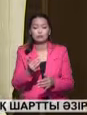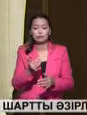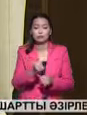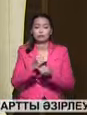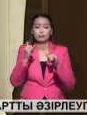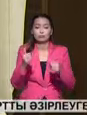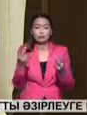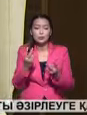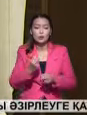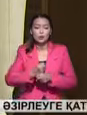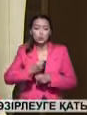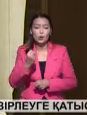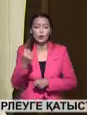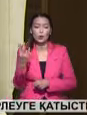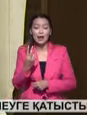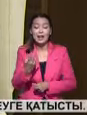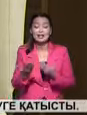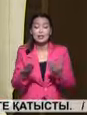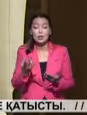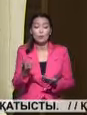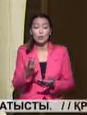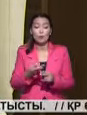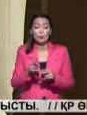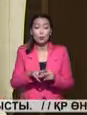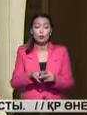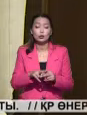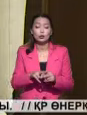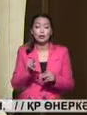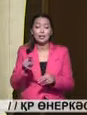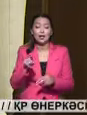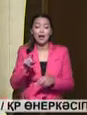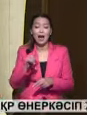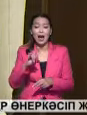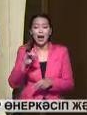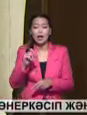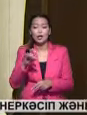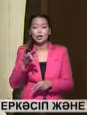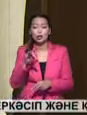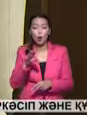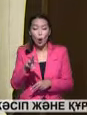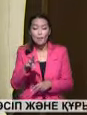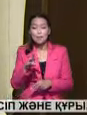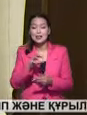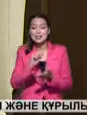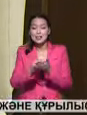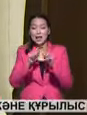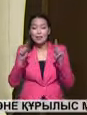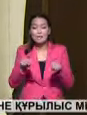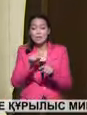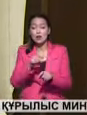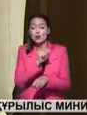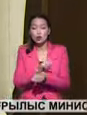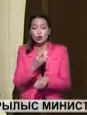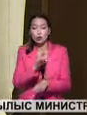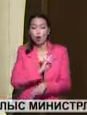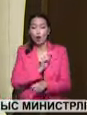Жауапкершілік күшейту керек. Қажет десе, бұл жерде аэродром сертификатын уақытша тоқтата тұру керек. Шаруашылық қызмет уақытша